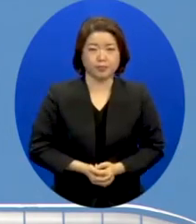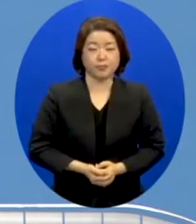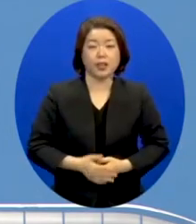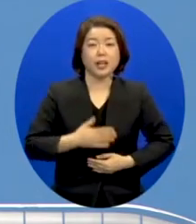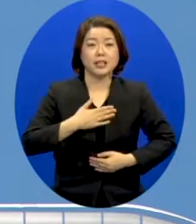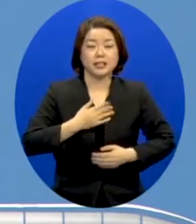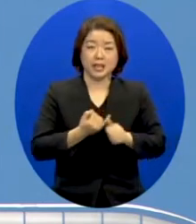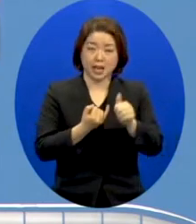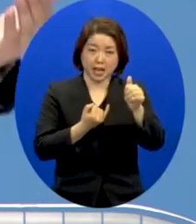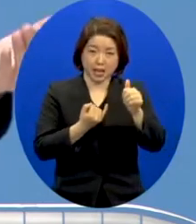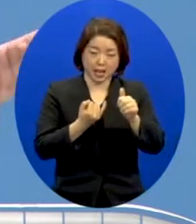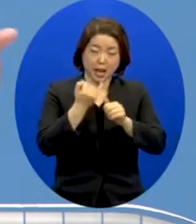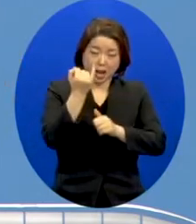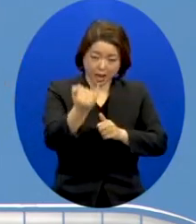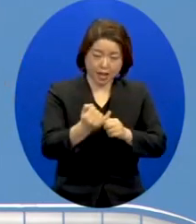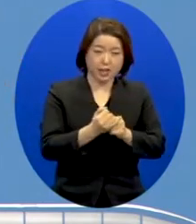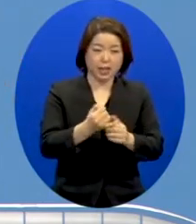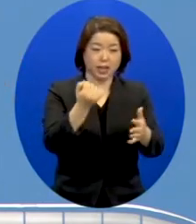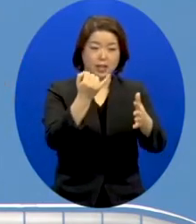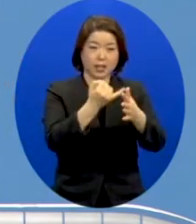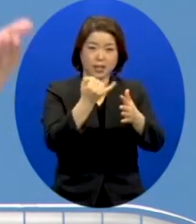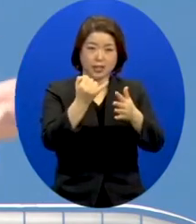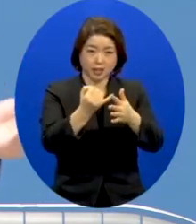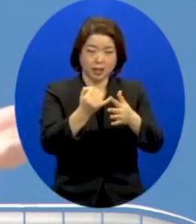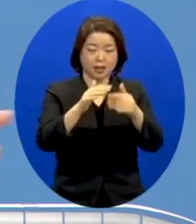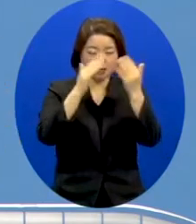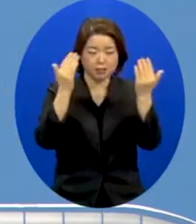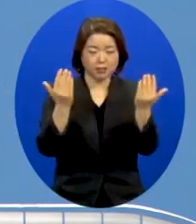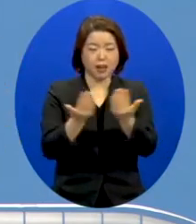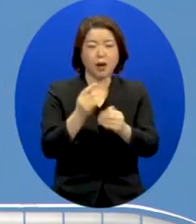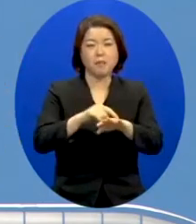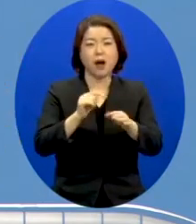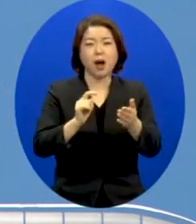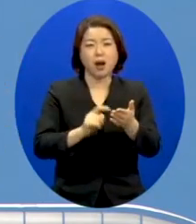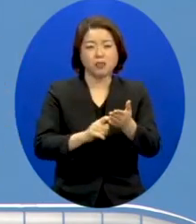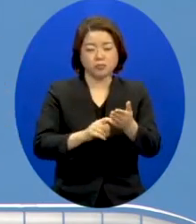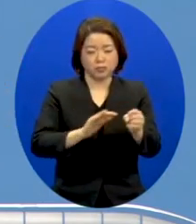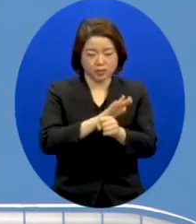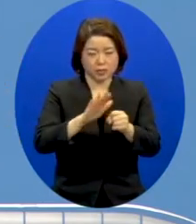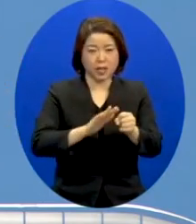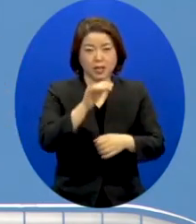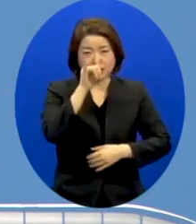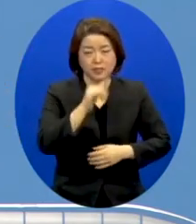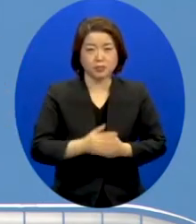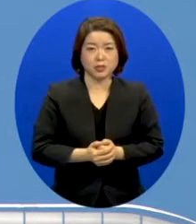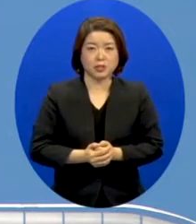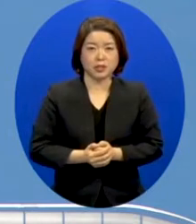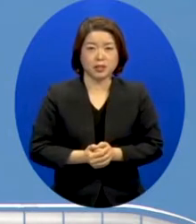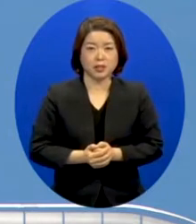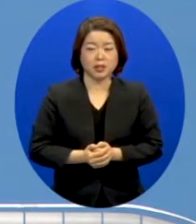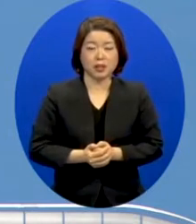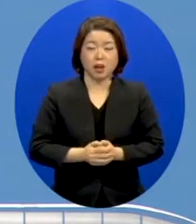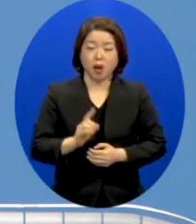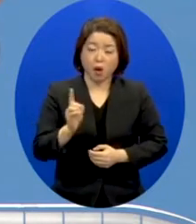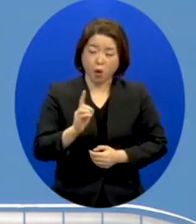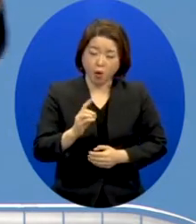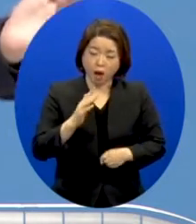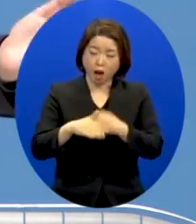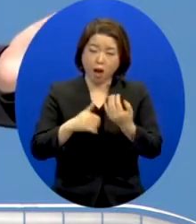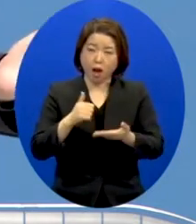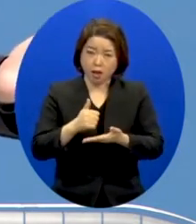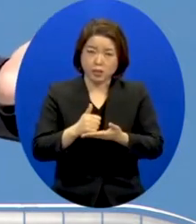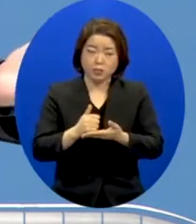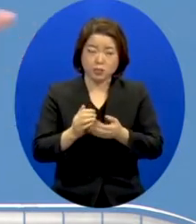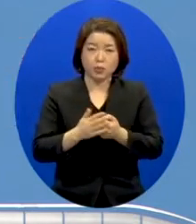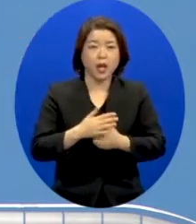저는 제 아내와 저희 딸을 정말 마음을 다하여 사랑합니다 바로는 하나님도 내가 아내와